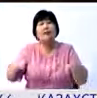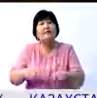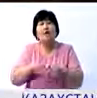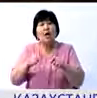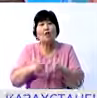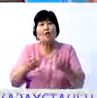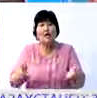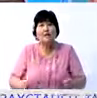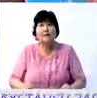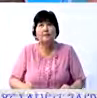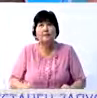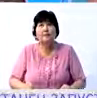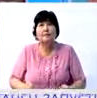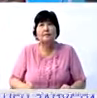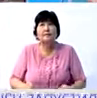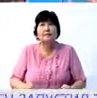правонарушений.